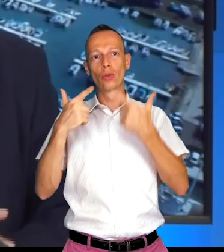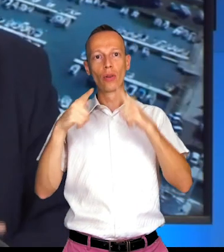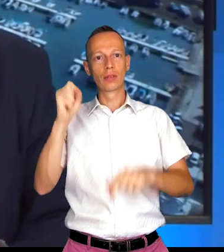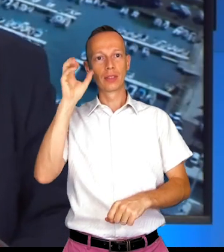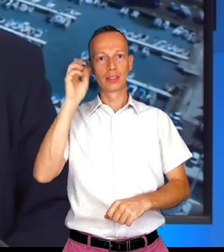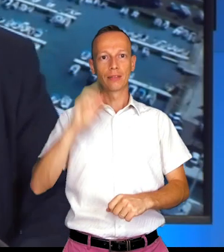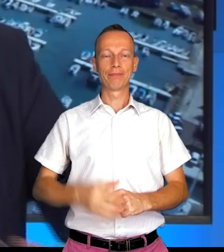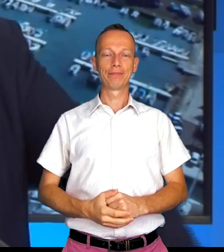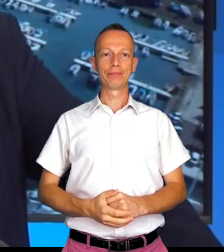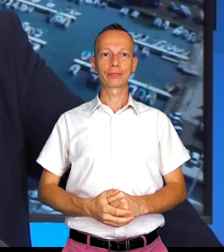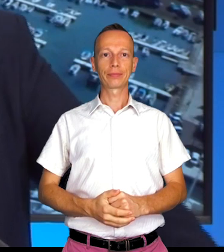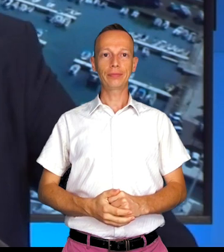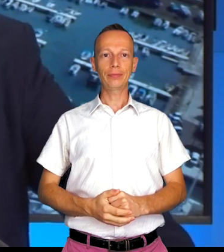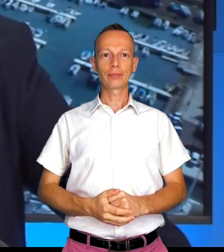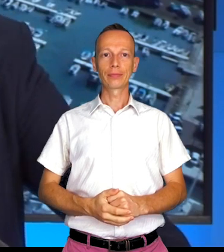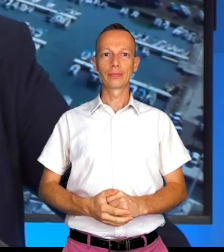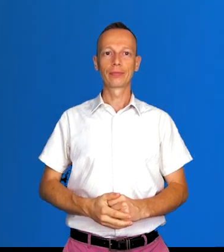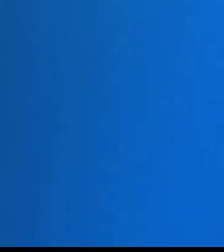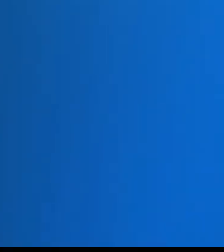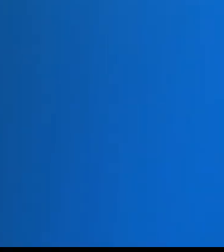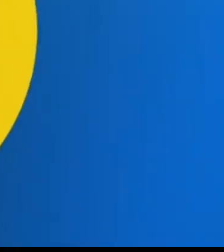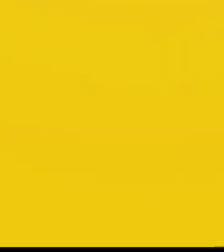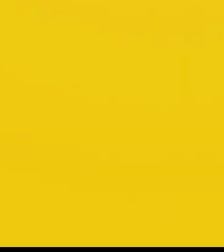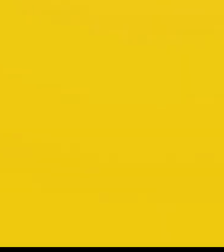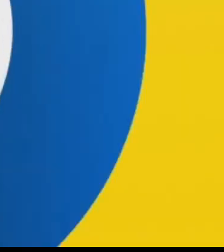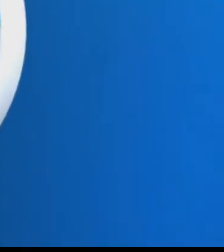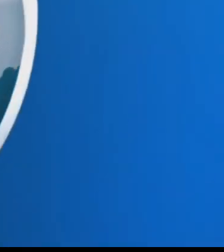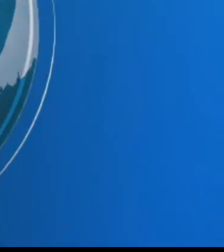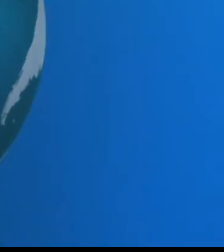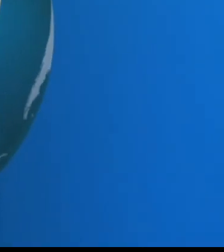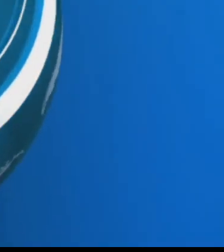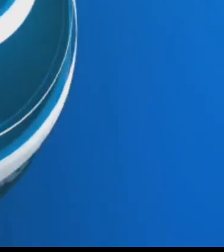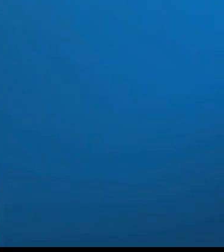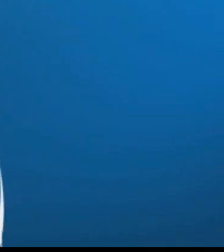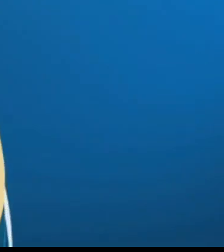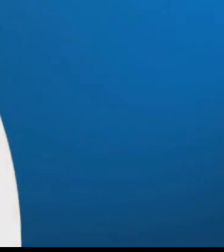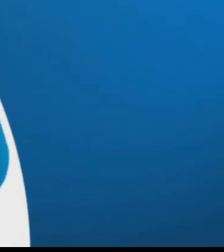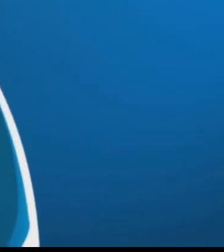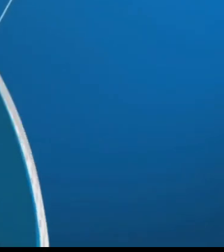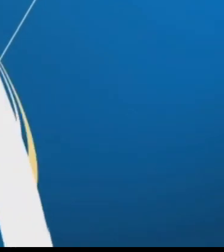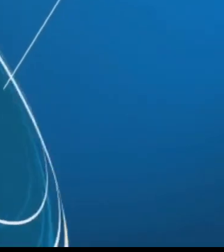passerelle à prendre. A tout de suite. Merci'avoir regardé cette vidéo ! Merci.